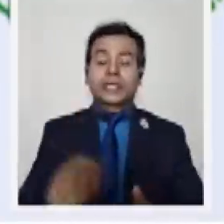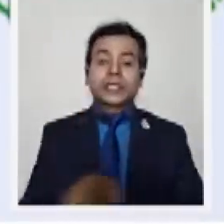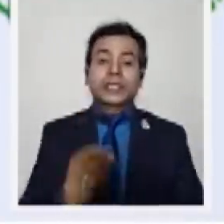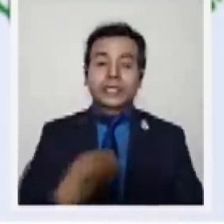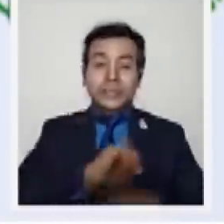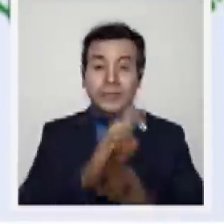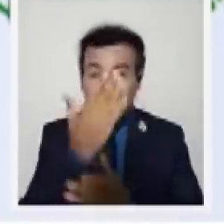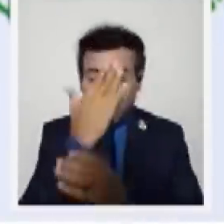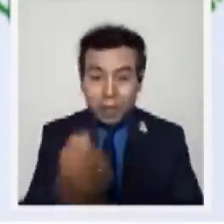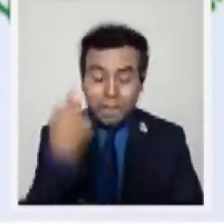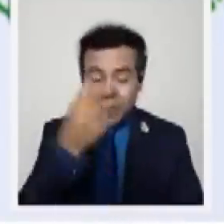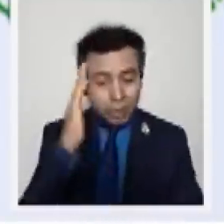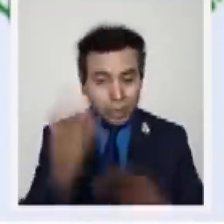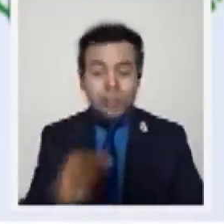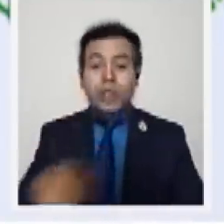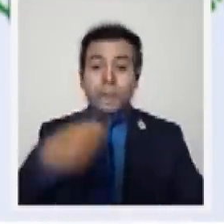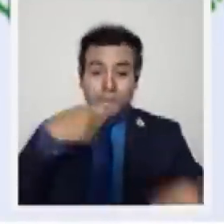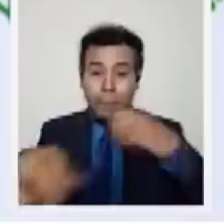সকল আনুষ্ঠানিকতা শেষে